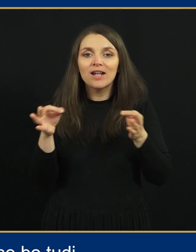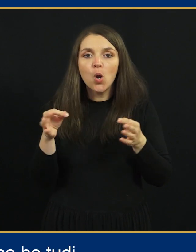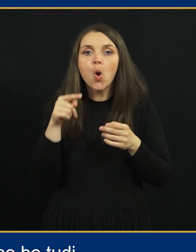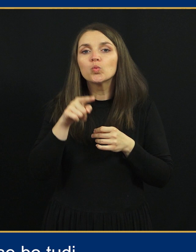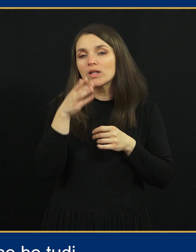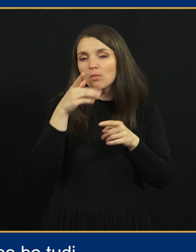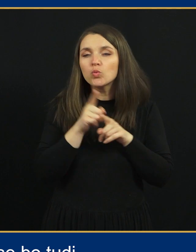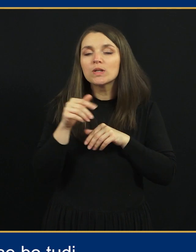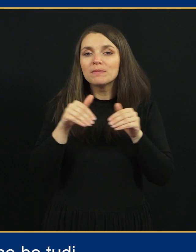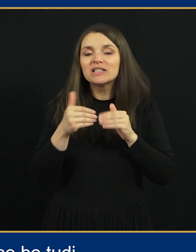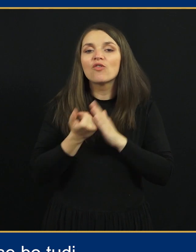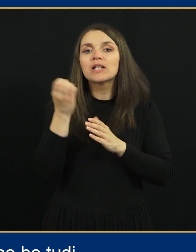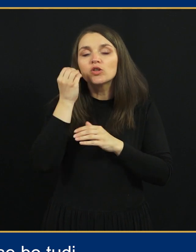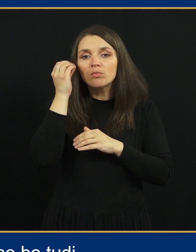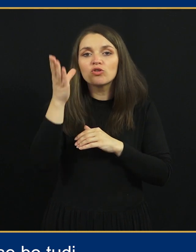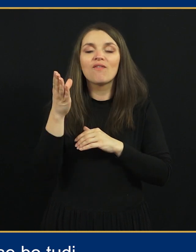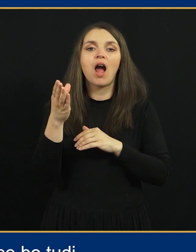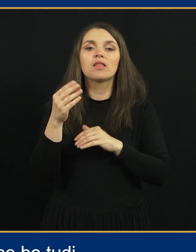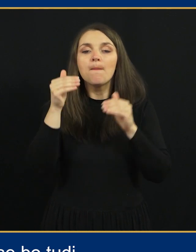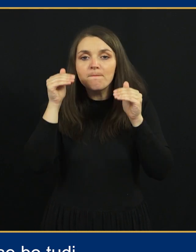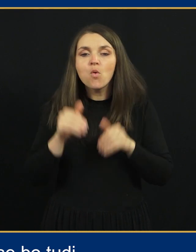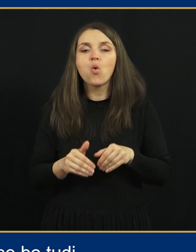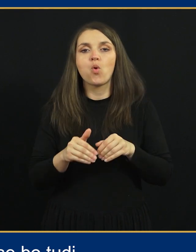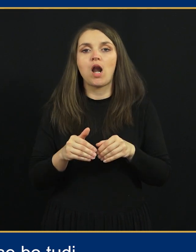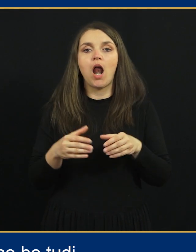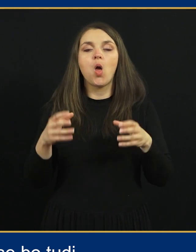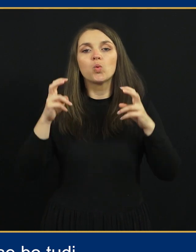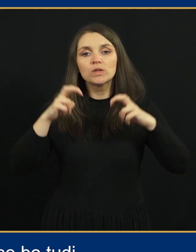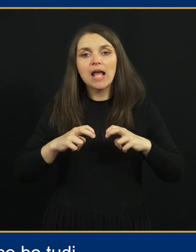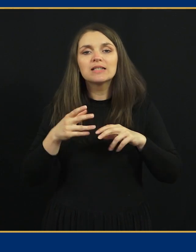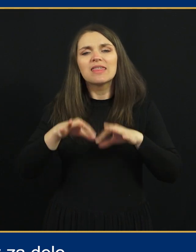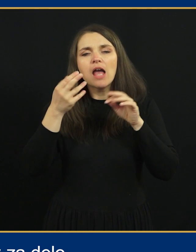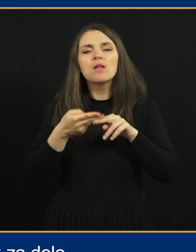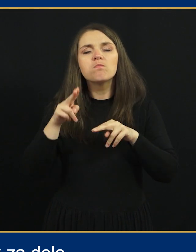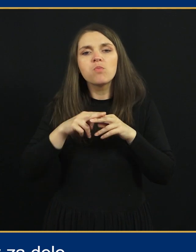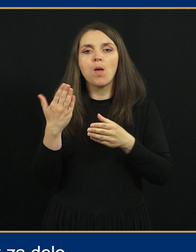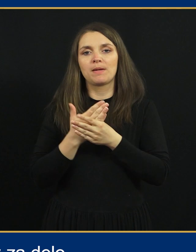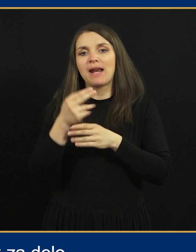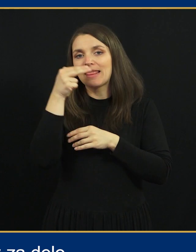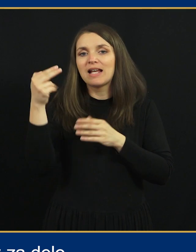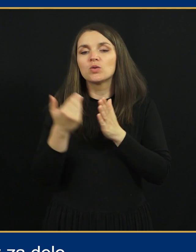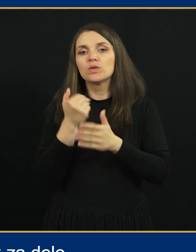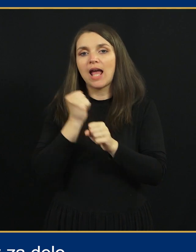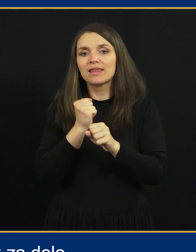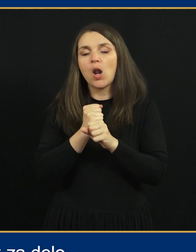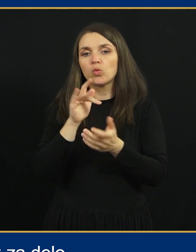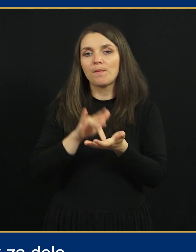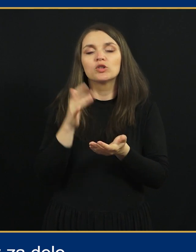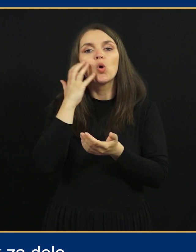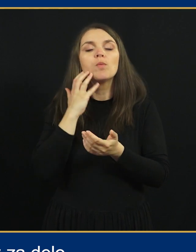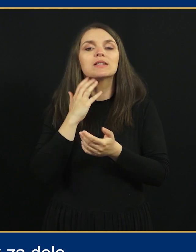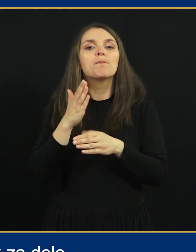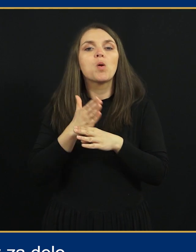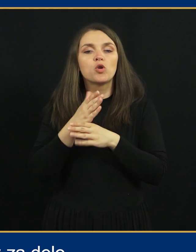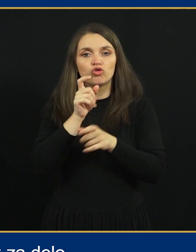neko merilo, tukaj se bo tudi Ministrstvo za izobraževanje moralo vse skupaj najti bolj primeren naziv za delo,